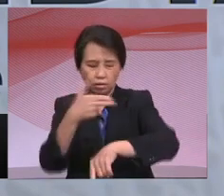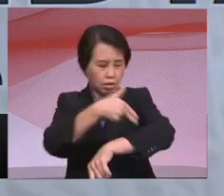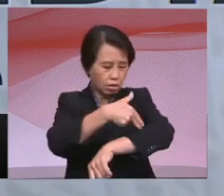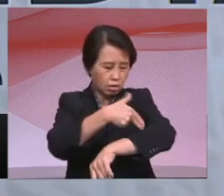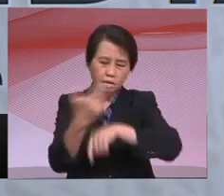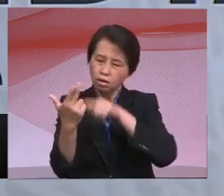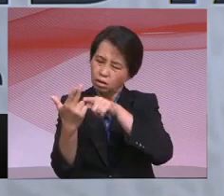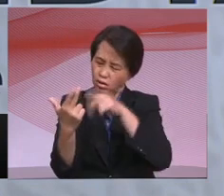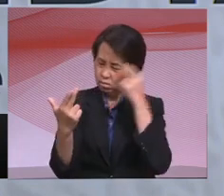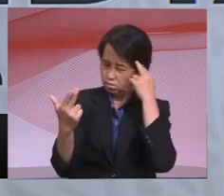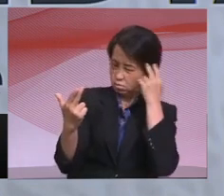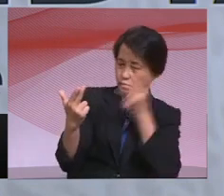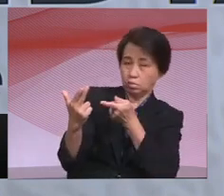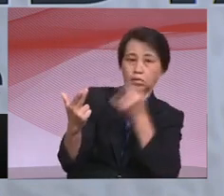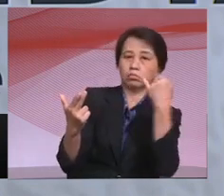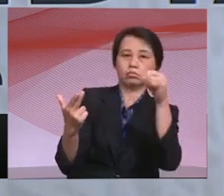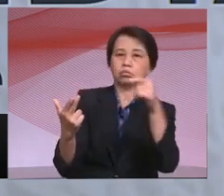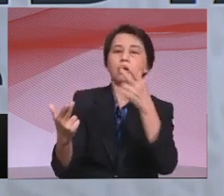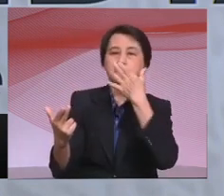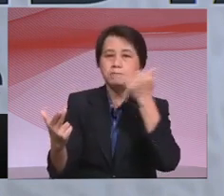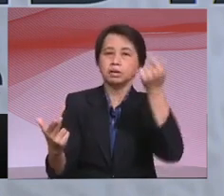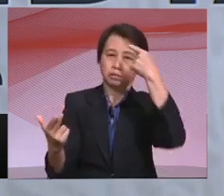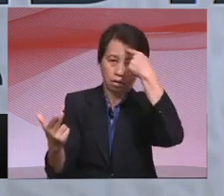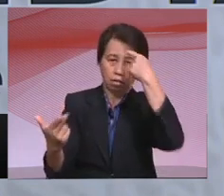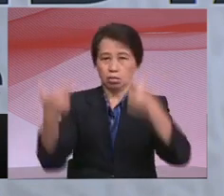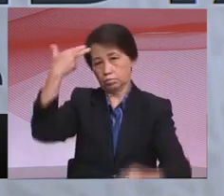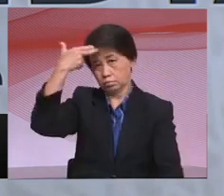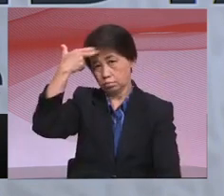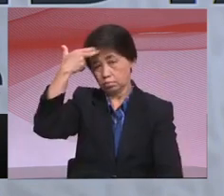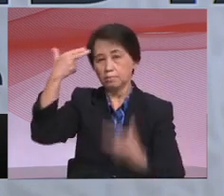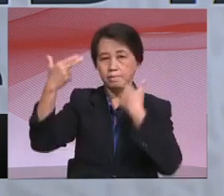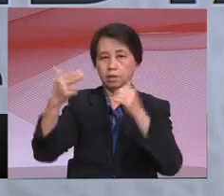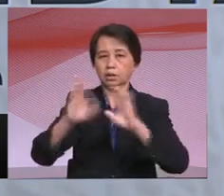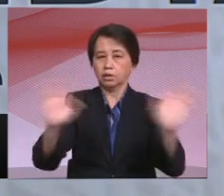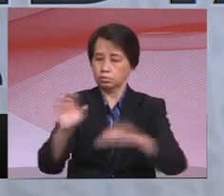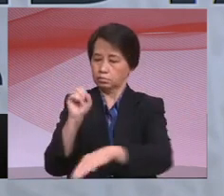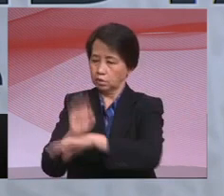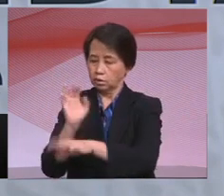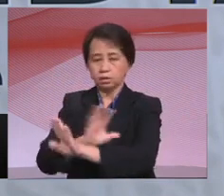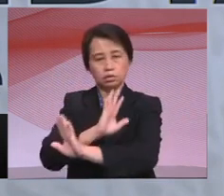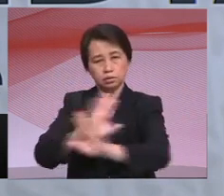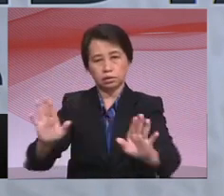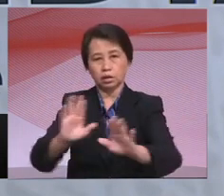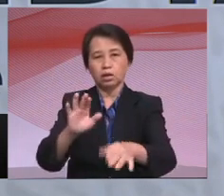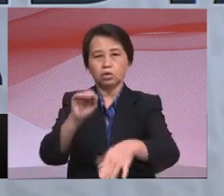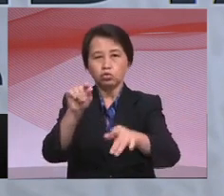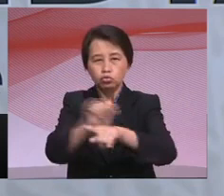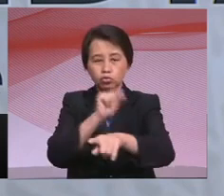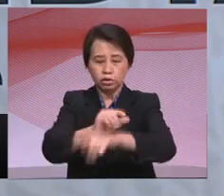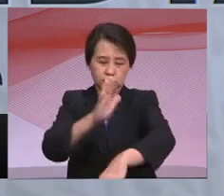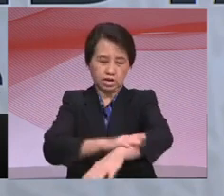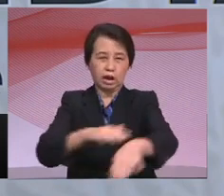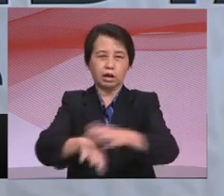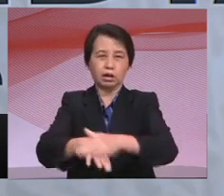adalah diragui. Jadi kita tidak menasihatkan orang untuk menggunakan tangan dan sebagainya. Jadi yang